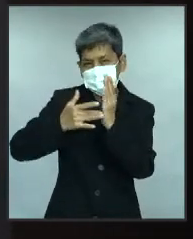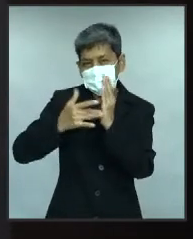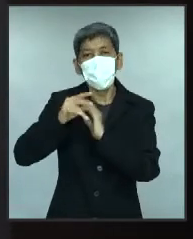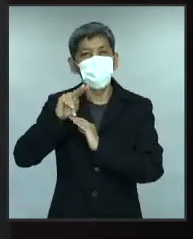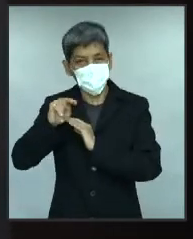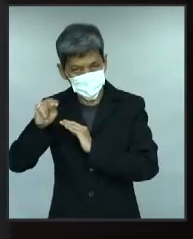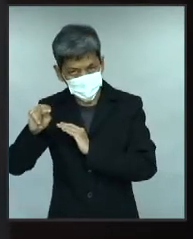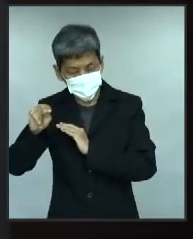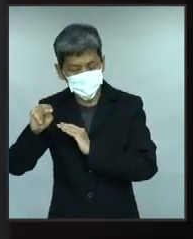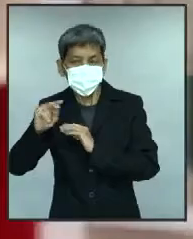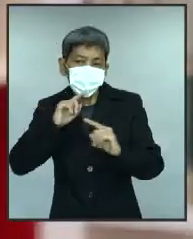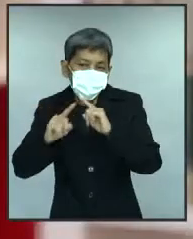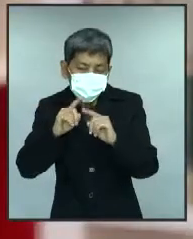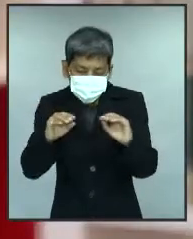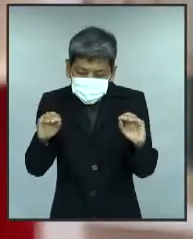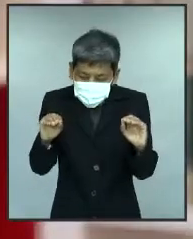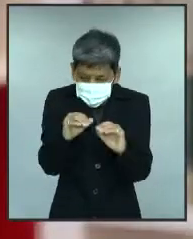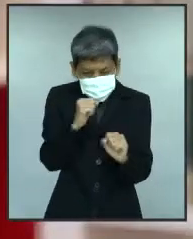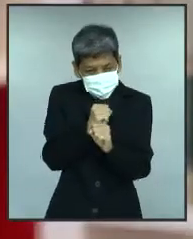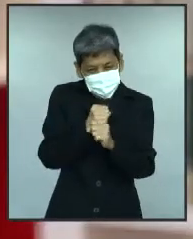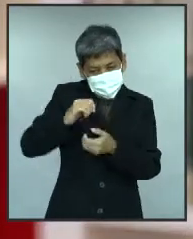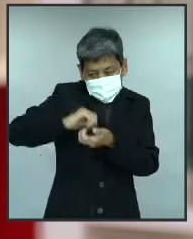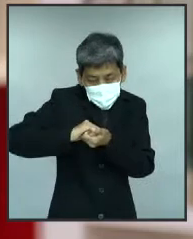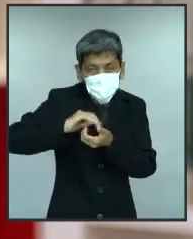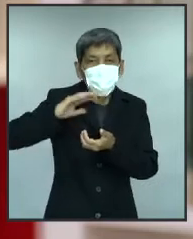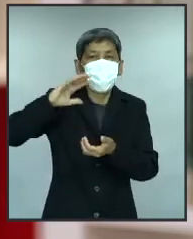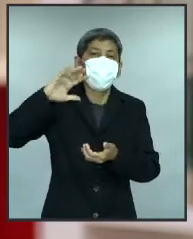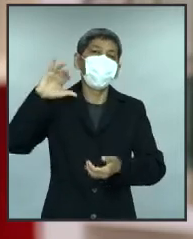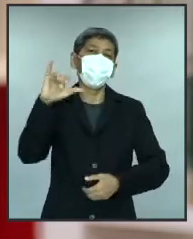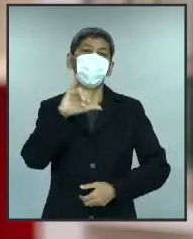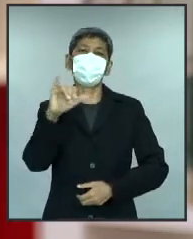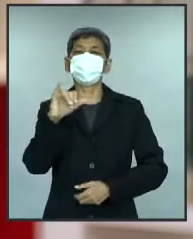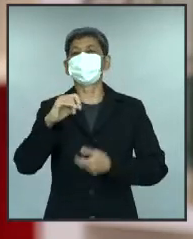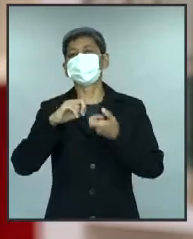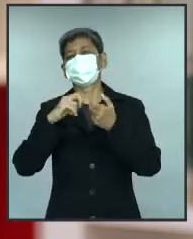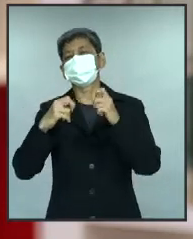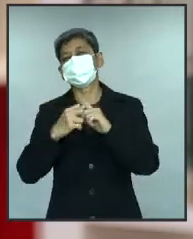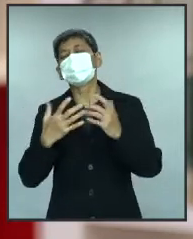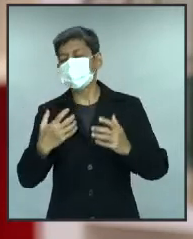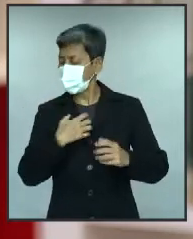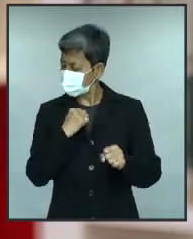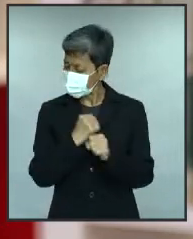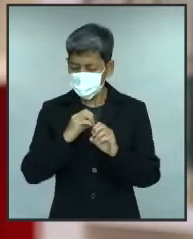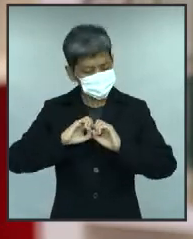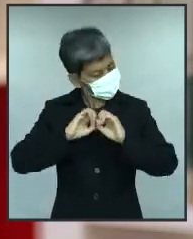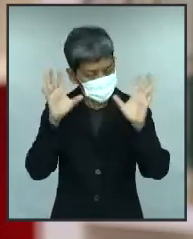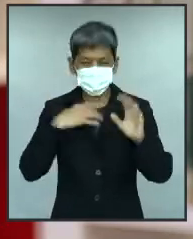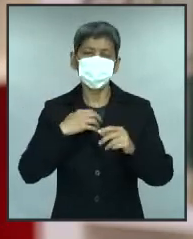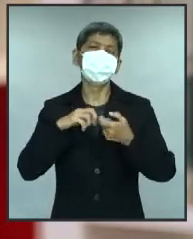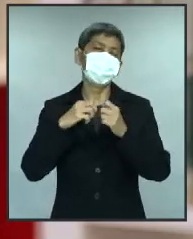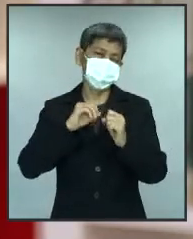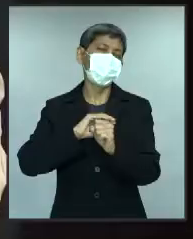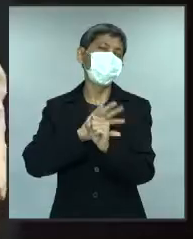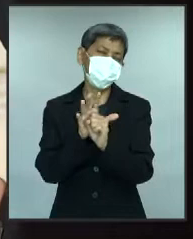รีก็เกือบจะได้เซ็นอนุมูลแล้วตอนนี้ก็ยังชะลออยู่เพราะว่าอยากให้มันเป็นภาพใหญ่ด้วยแล้วก็สถาน